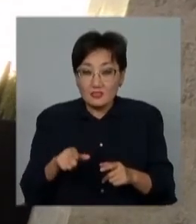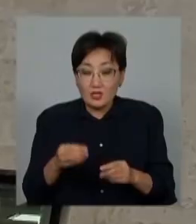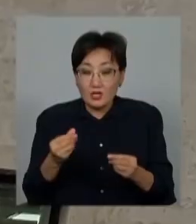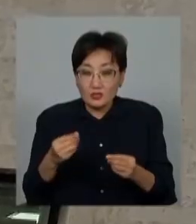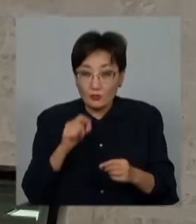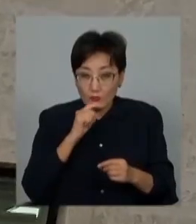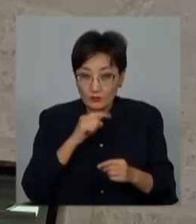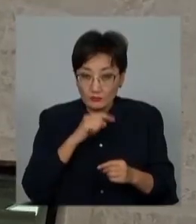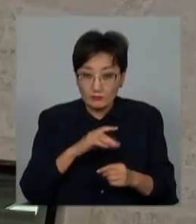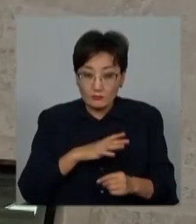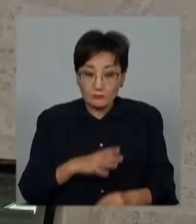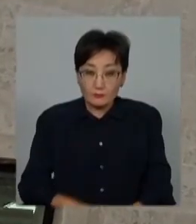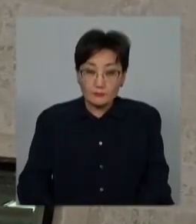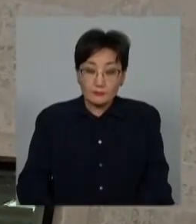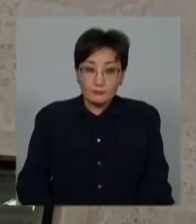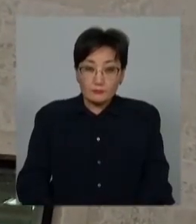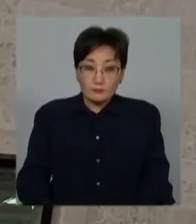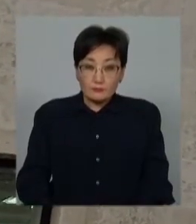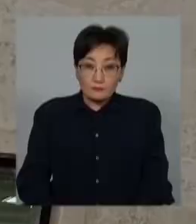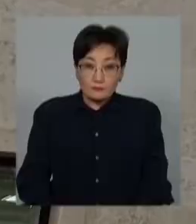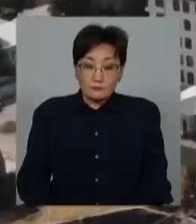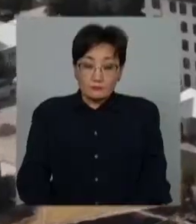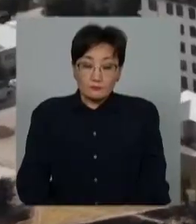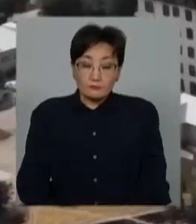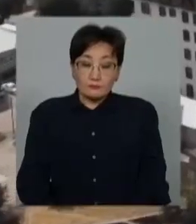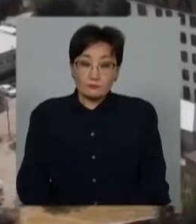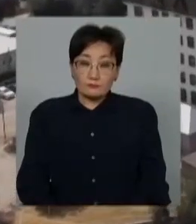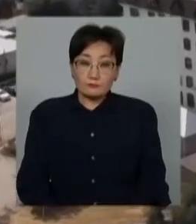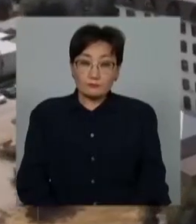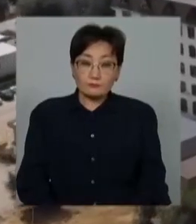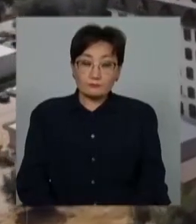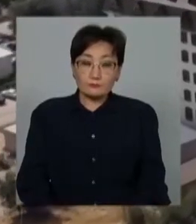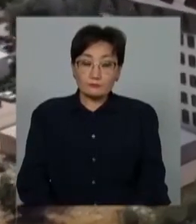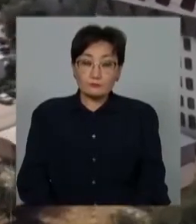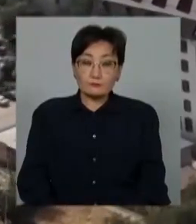қаржы қазынаға қайтқан. Мерей Байет, Алматы телеарнасы, Тараз.